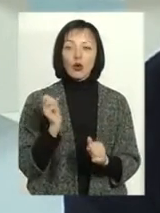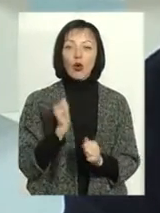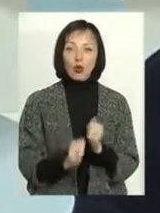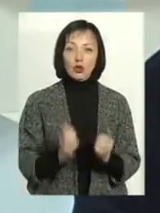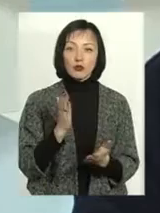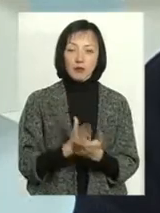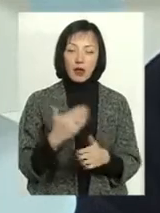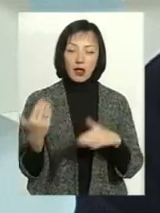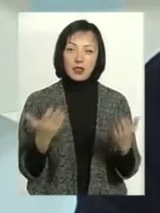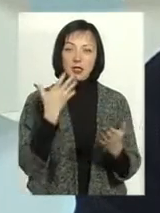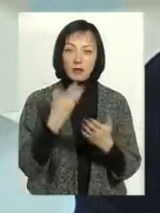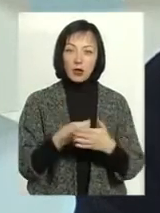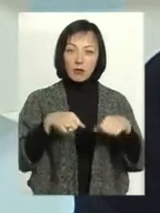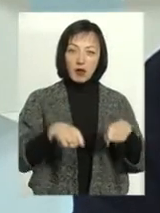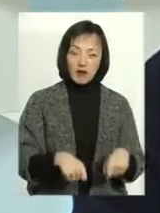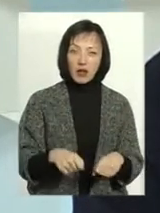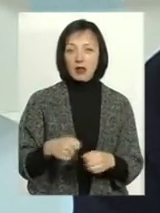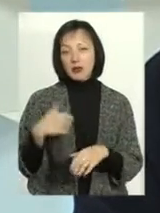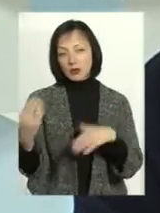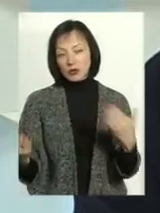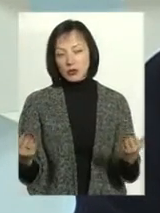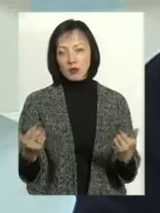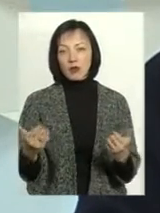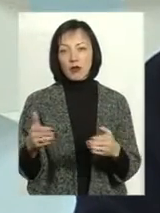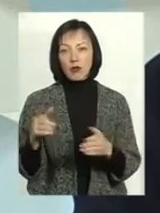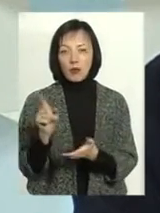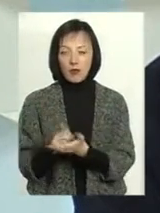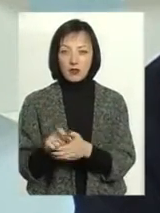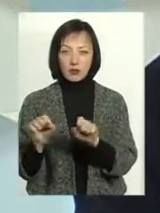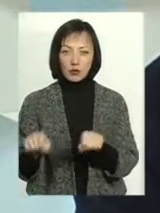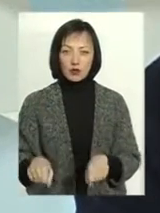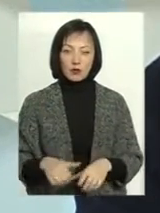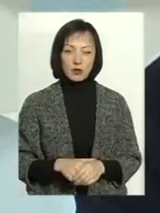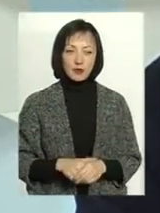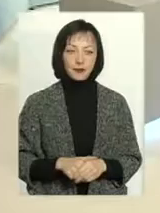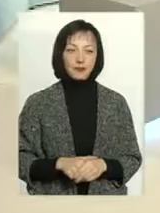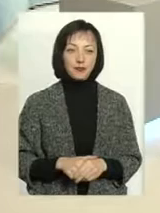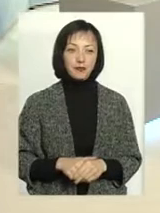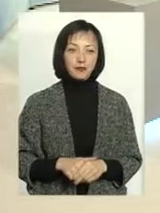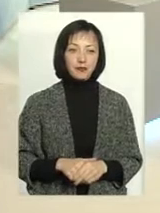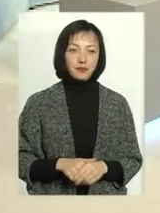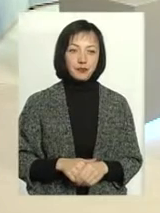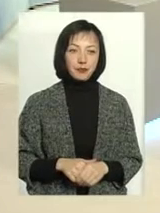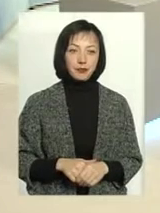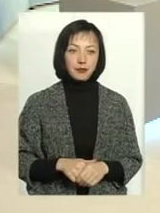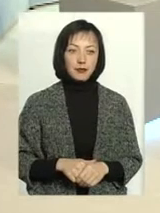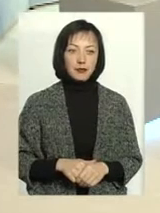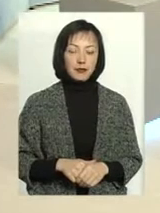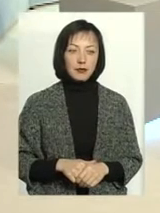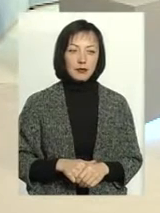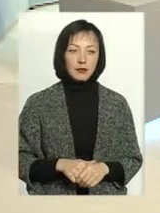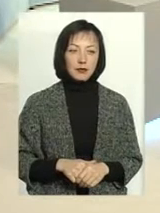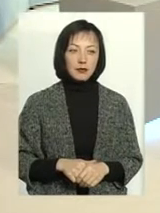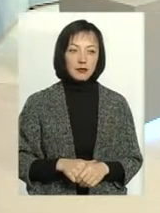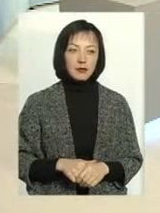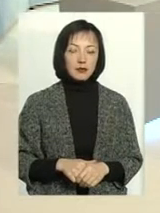має свої процесуальні права і має свої процесуальні можливості. Разом з тим, дія при